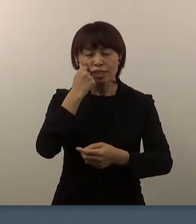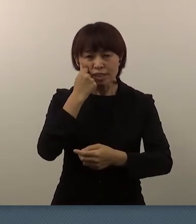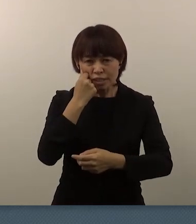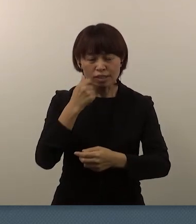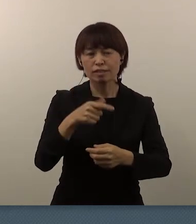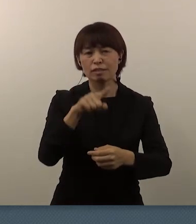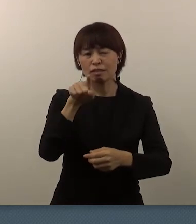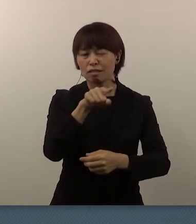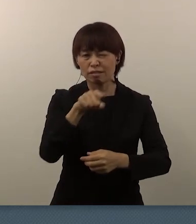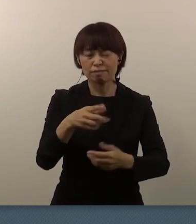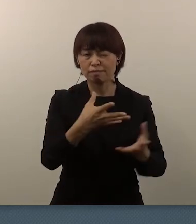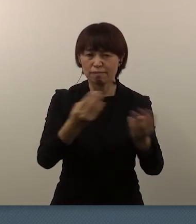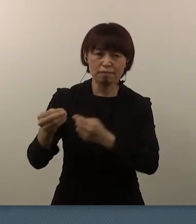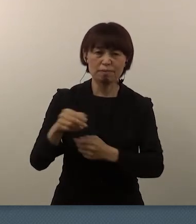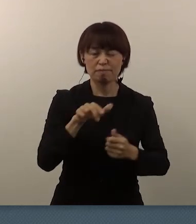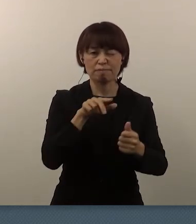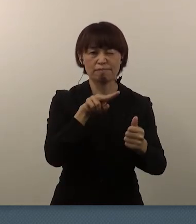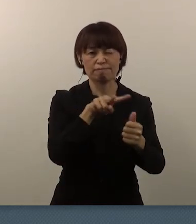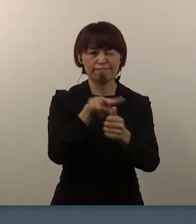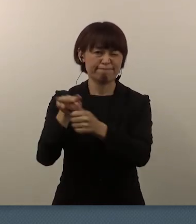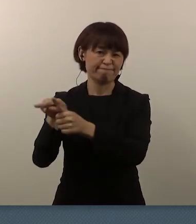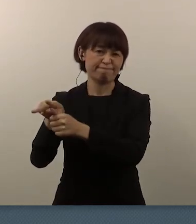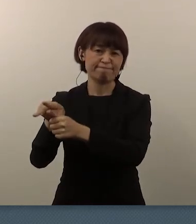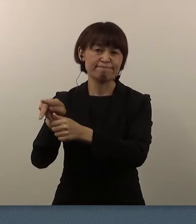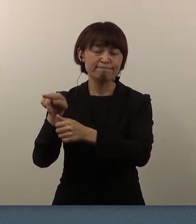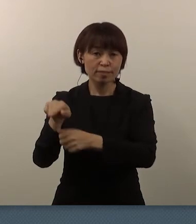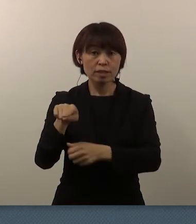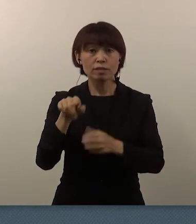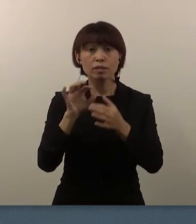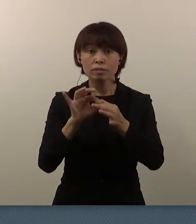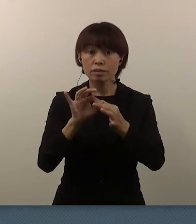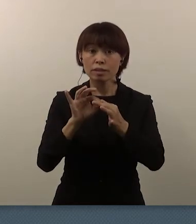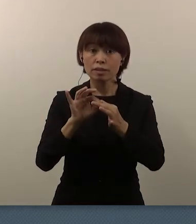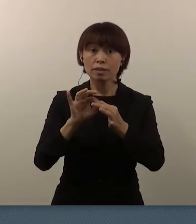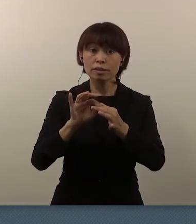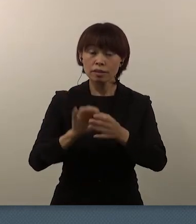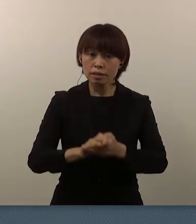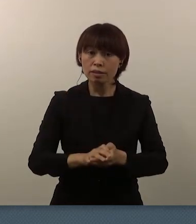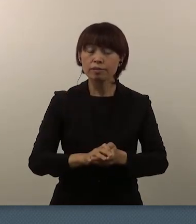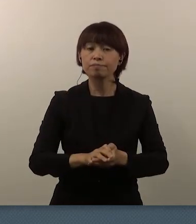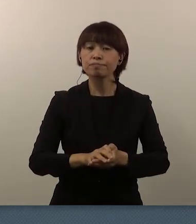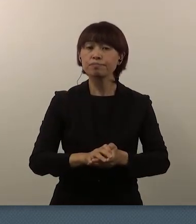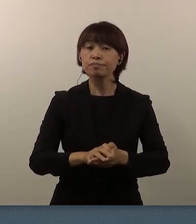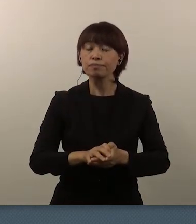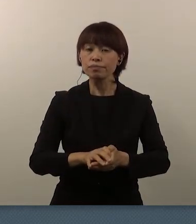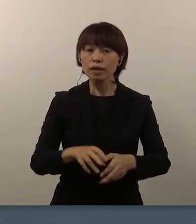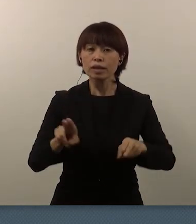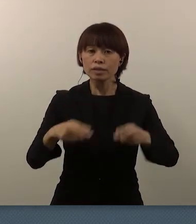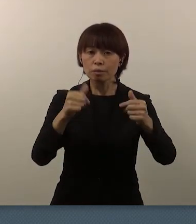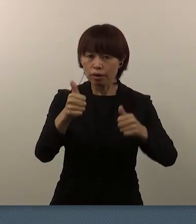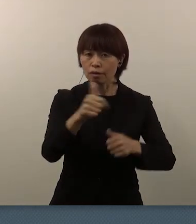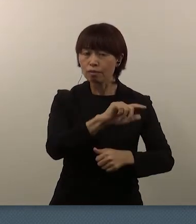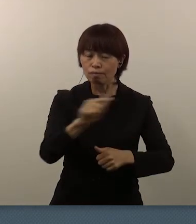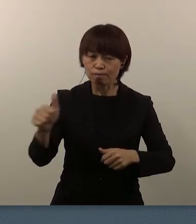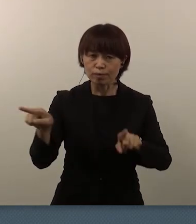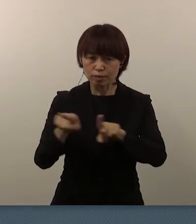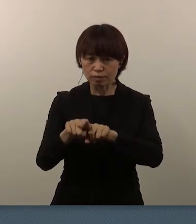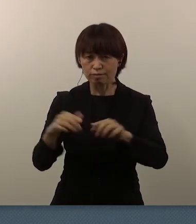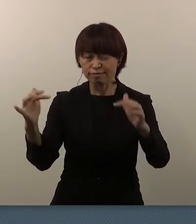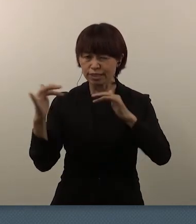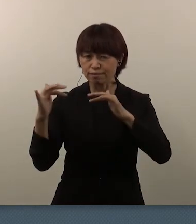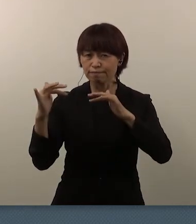かといったその背景ですね、そういったものに対してもさまざまな専門家と共に議論したことをよく覚えています